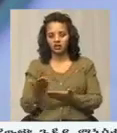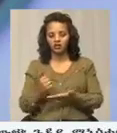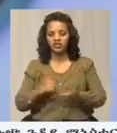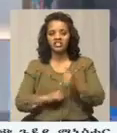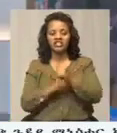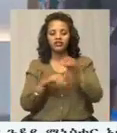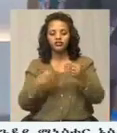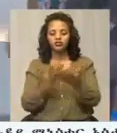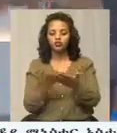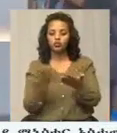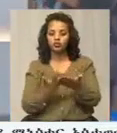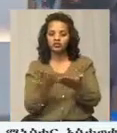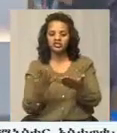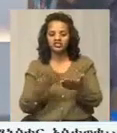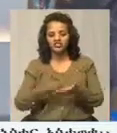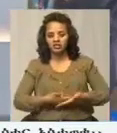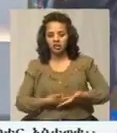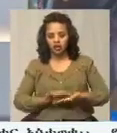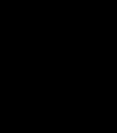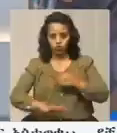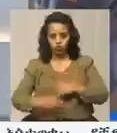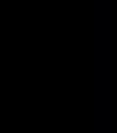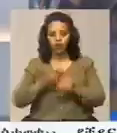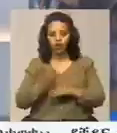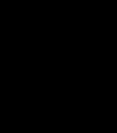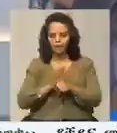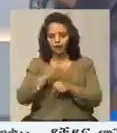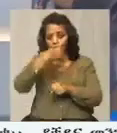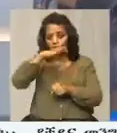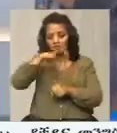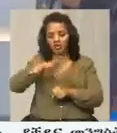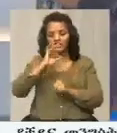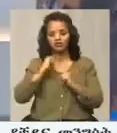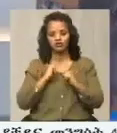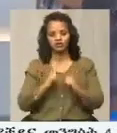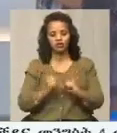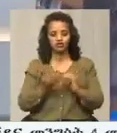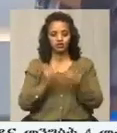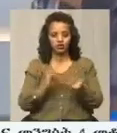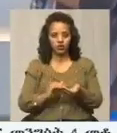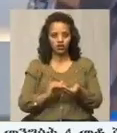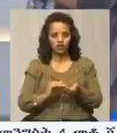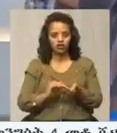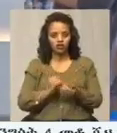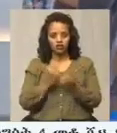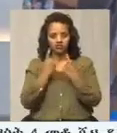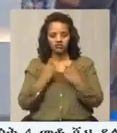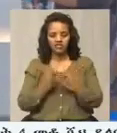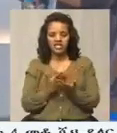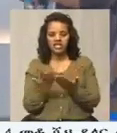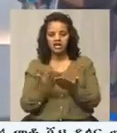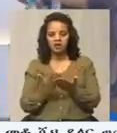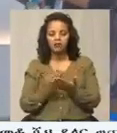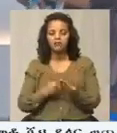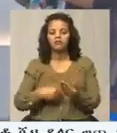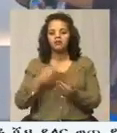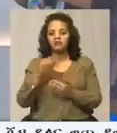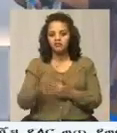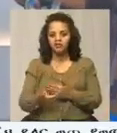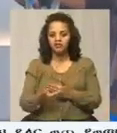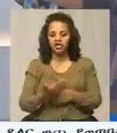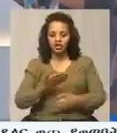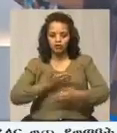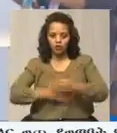የተሰጡ ቁሳቁሶች ህጻናት ከተወለዱ በኋላ በቂ ሙቀት ማግኘት የሚያስችላቸው ሲሆን ከህክምና መስጫ ቁሳቁስ ባሻገር